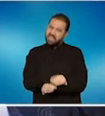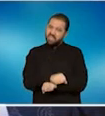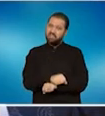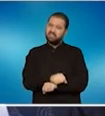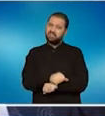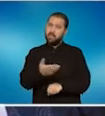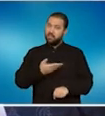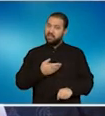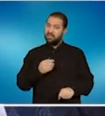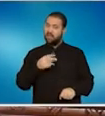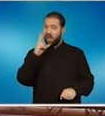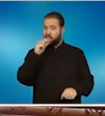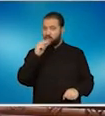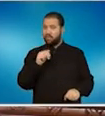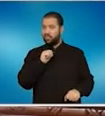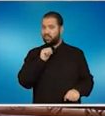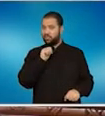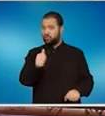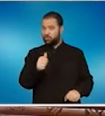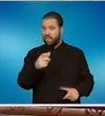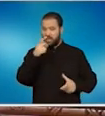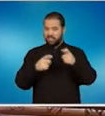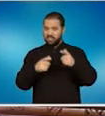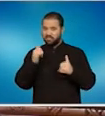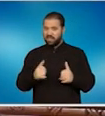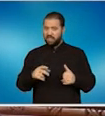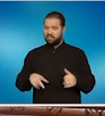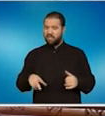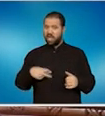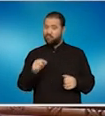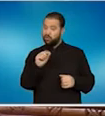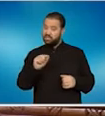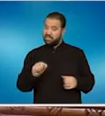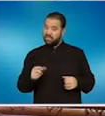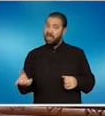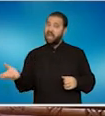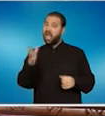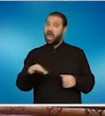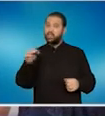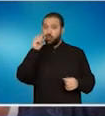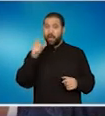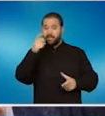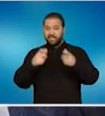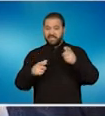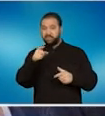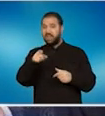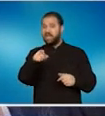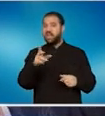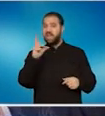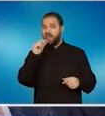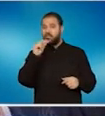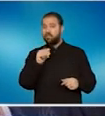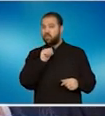Părintele n-a vorbit niciodată despre asta. Nu a vorbit. Au rămas mărturii ale altora despre el. Dar dânsul nu a